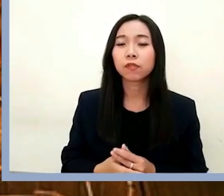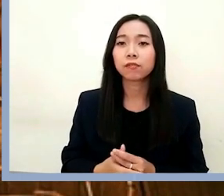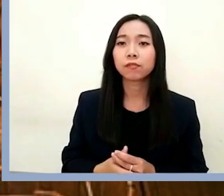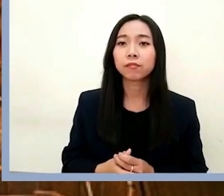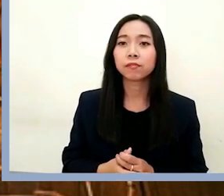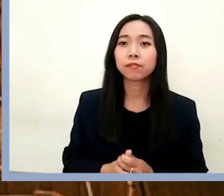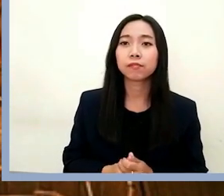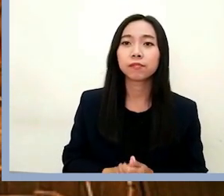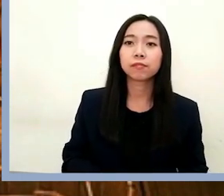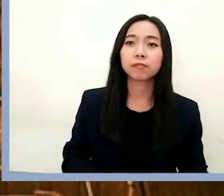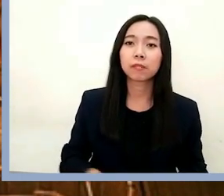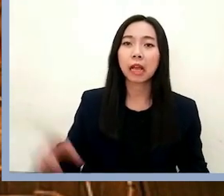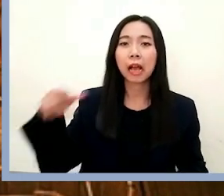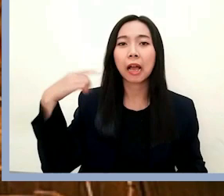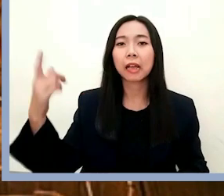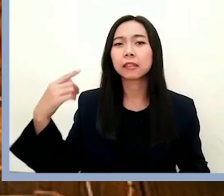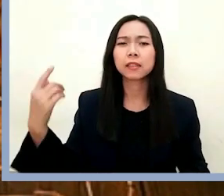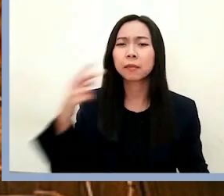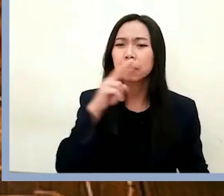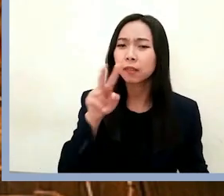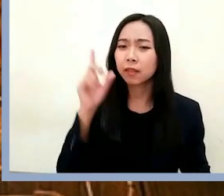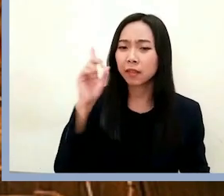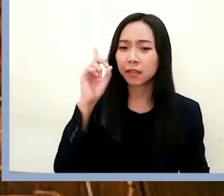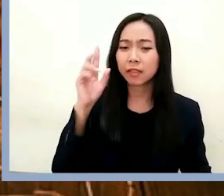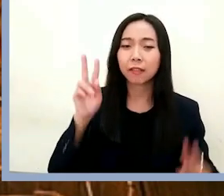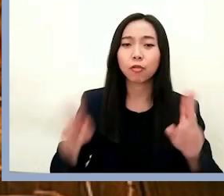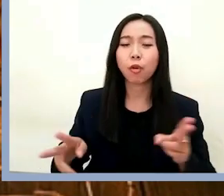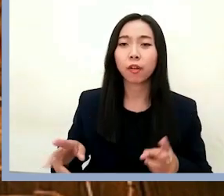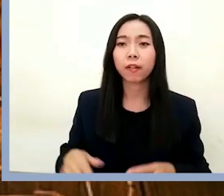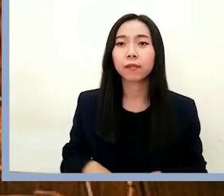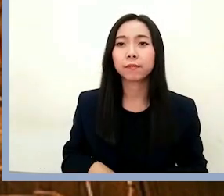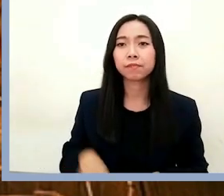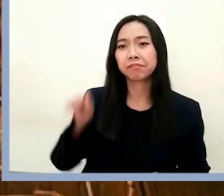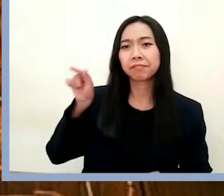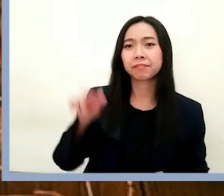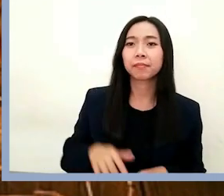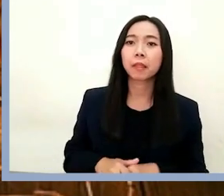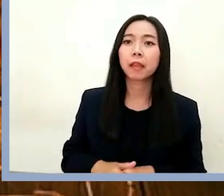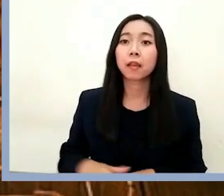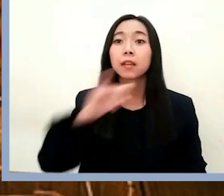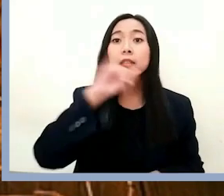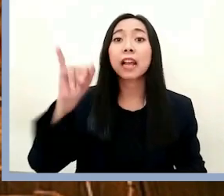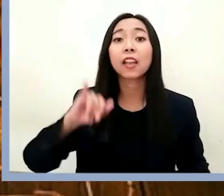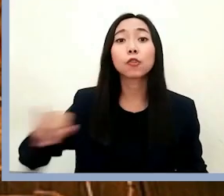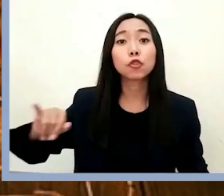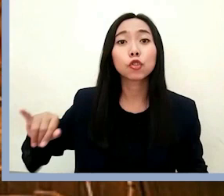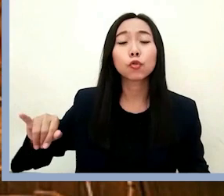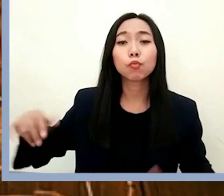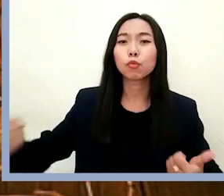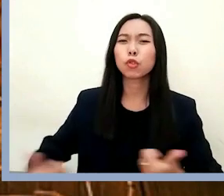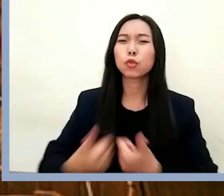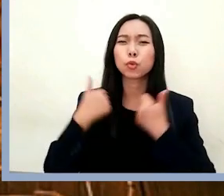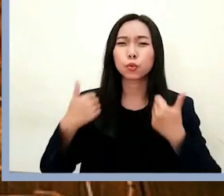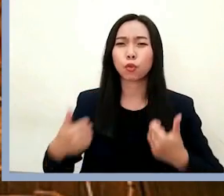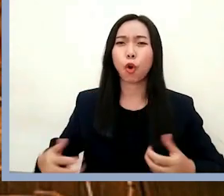person saja sebagai seorang pribadi saja Jadi kalau sakit itu dimusuhi dibully ya